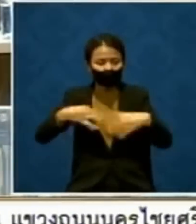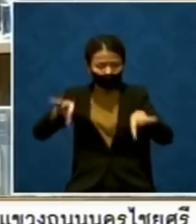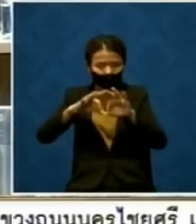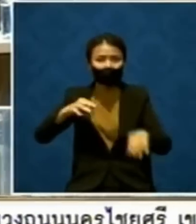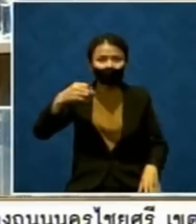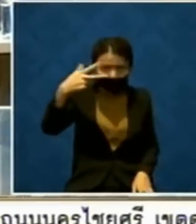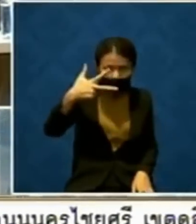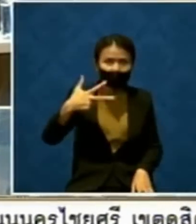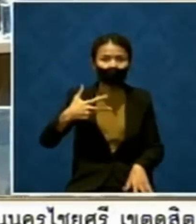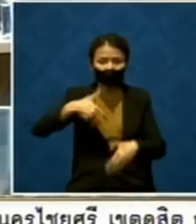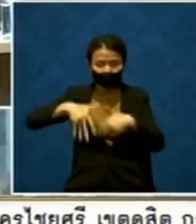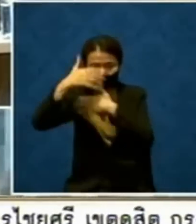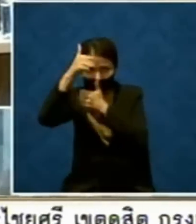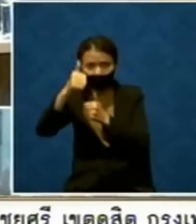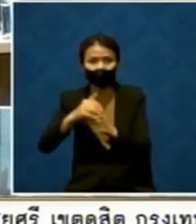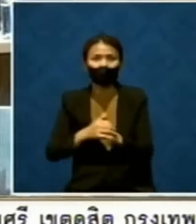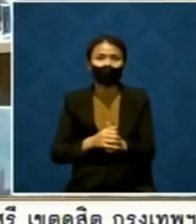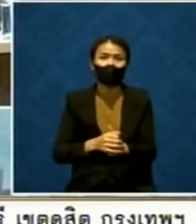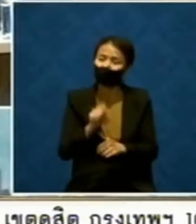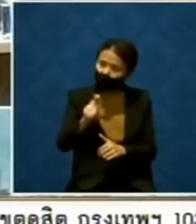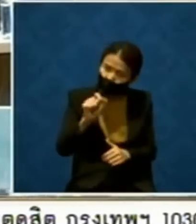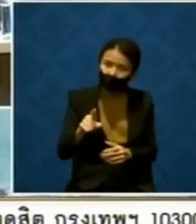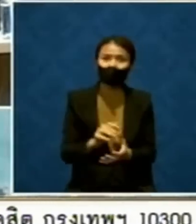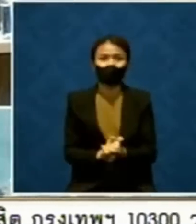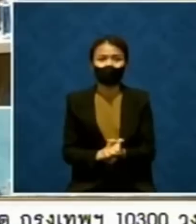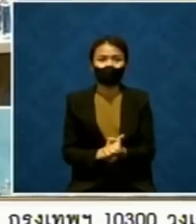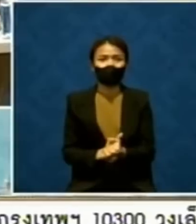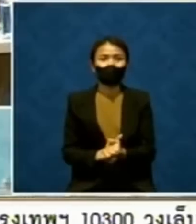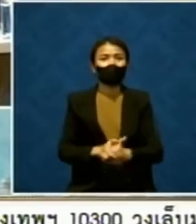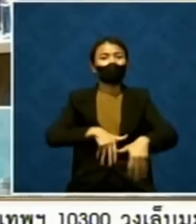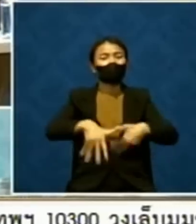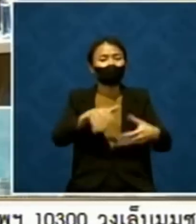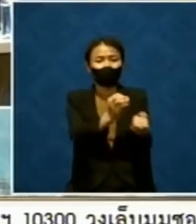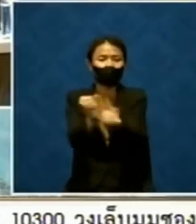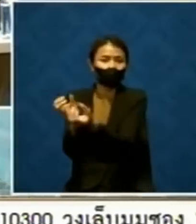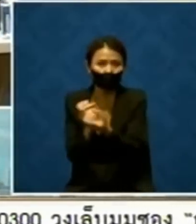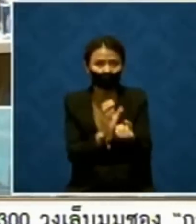นสำน le สีิ